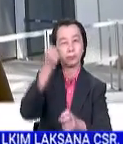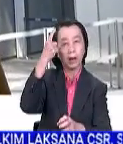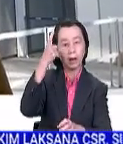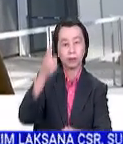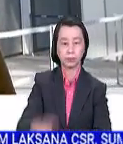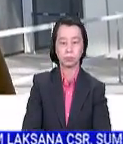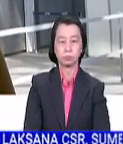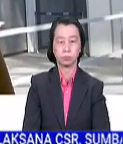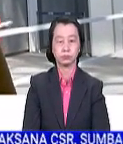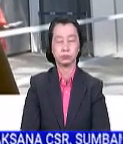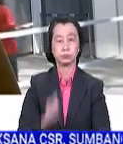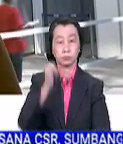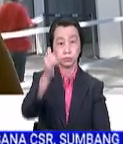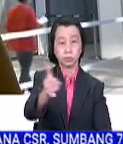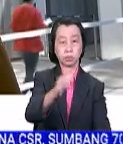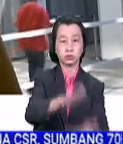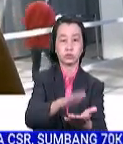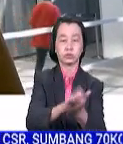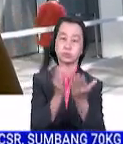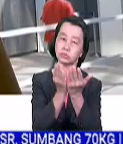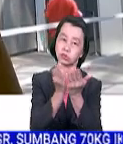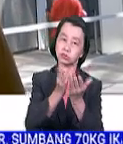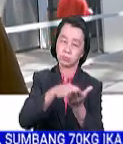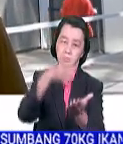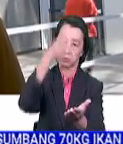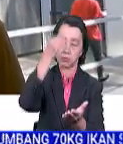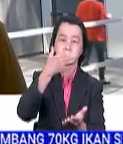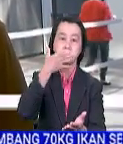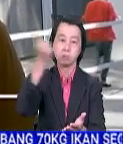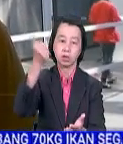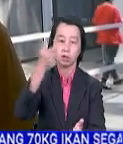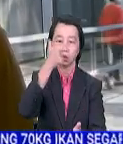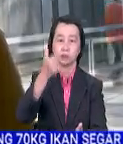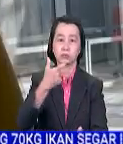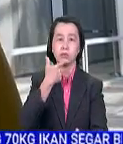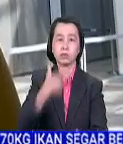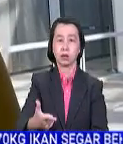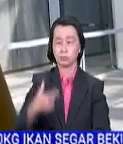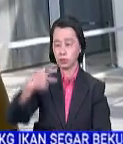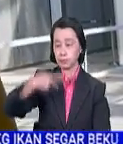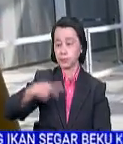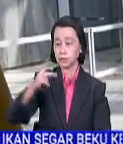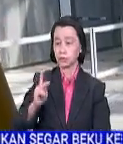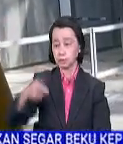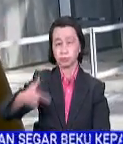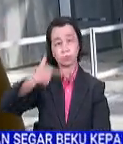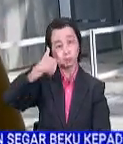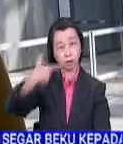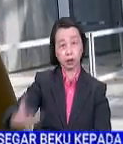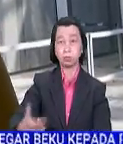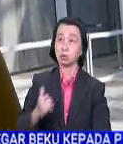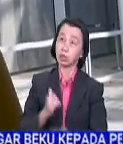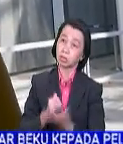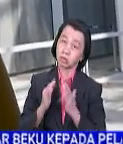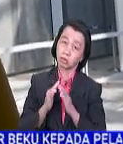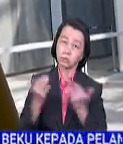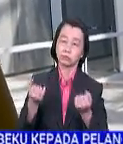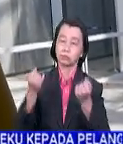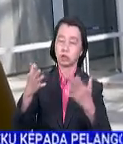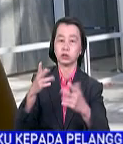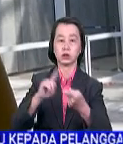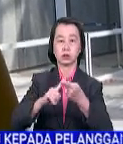boleh pergi ke sekolah balik lah, belajar balik. Sebab dah lama PKP. Adalah tapi sebab dah ramai kawan